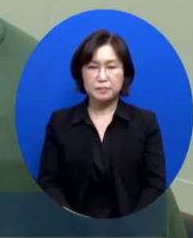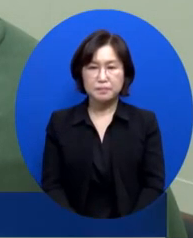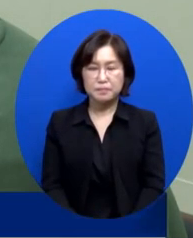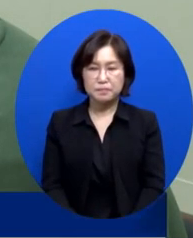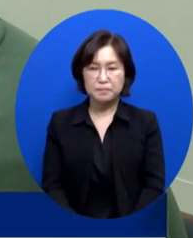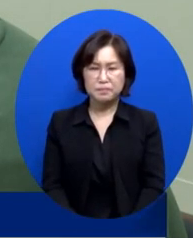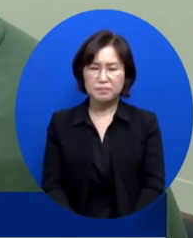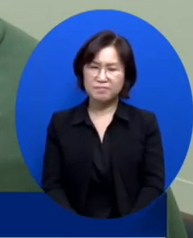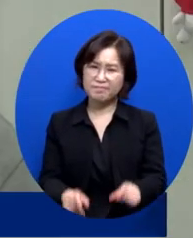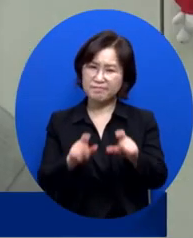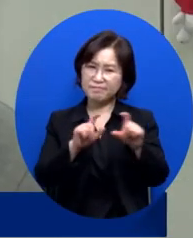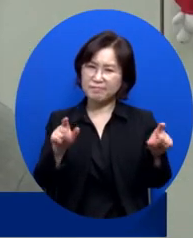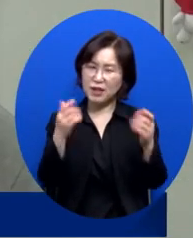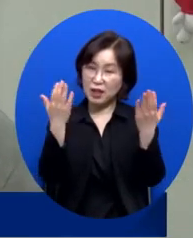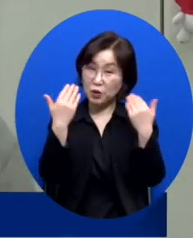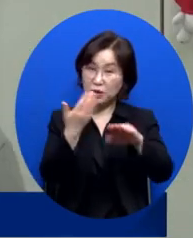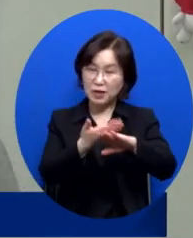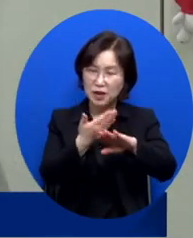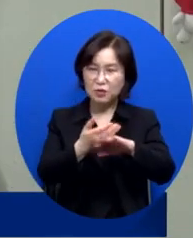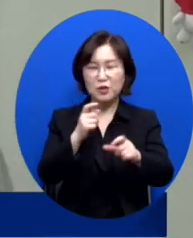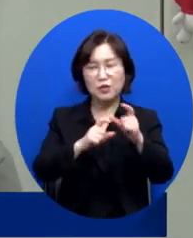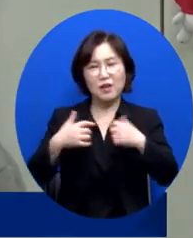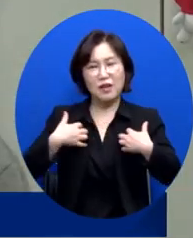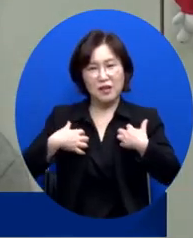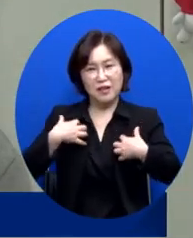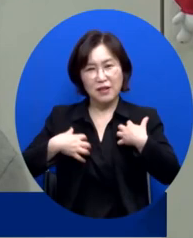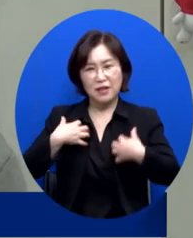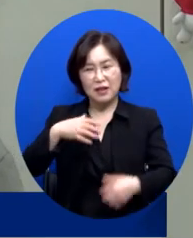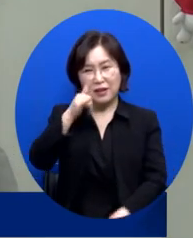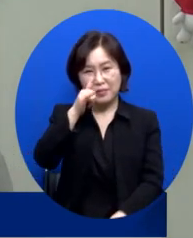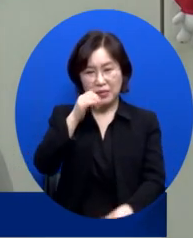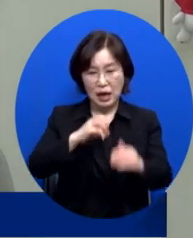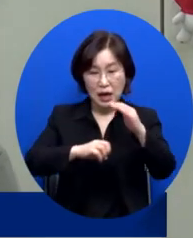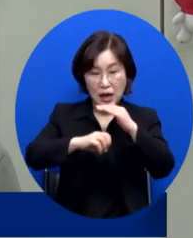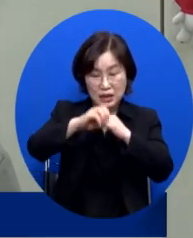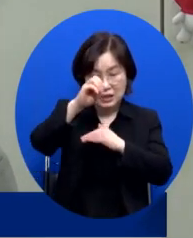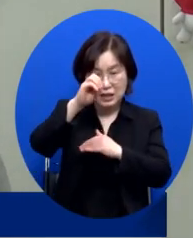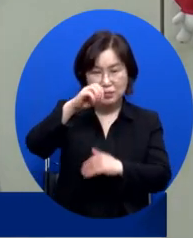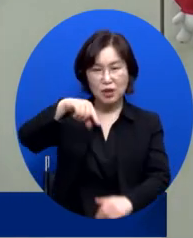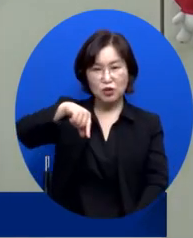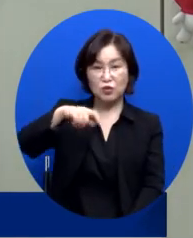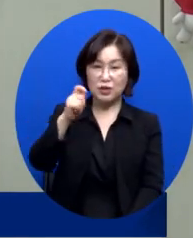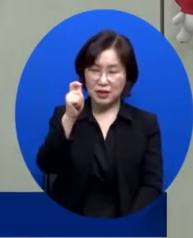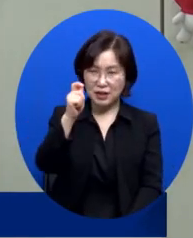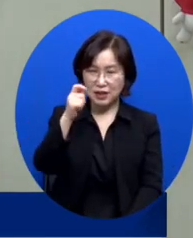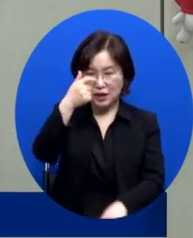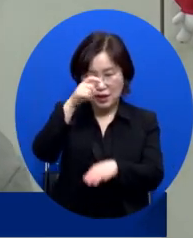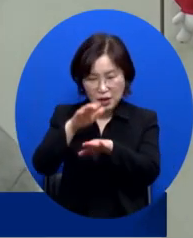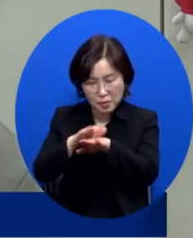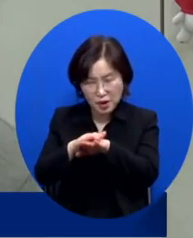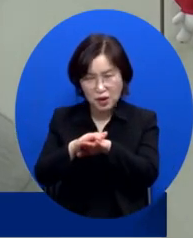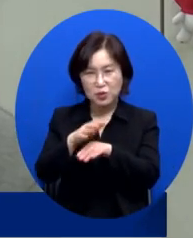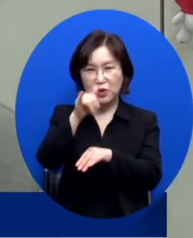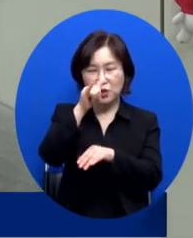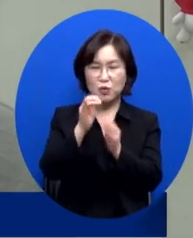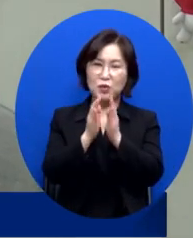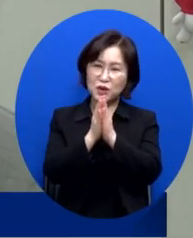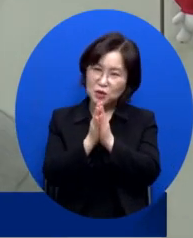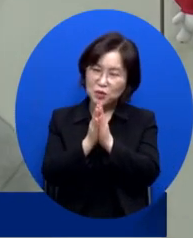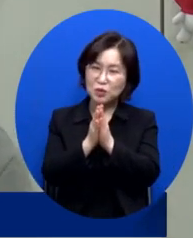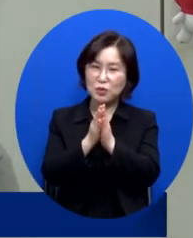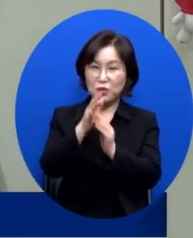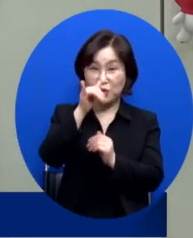기존 학교랑은 되게 다르고 훨씬 재밌는 것 같아요. 아침 시간마다 큐티도 하고 뭐 예배 시간도 있고 기도드릴 때